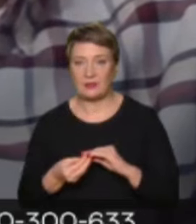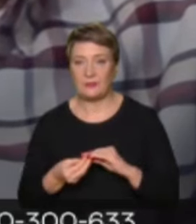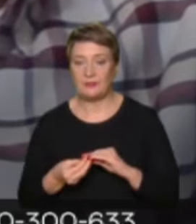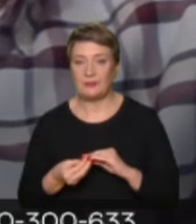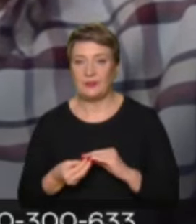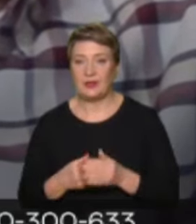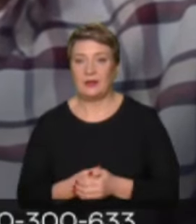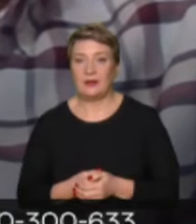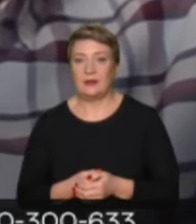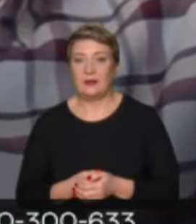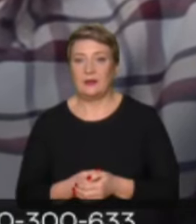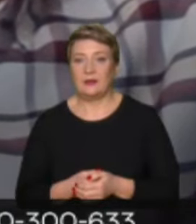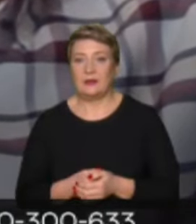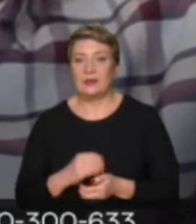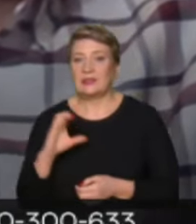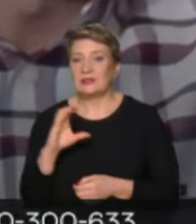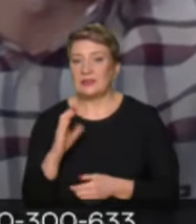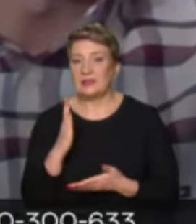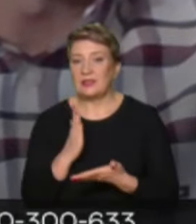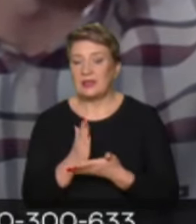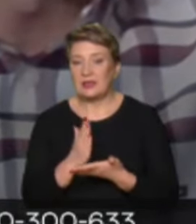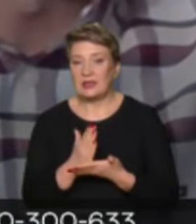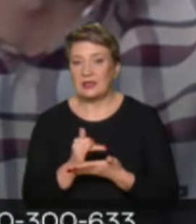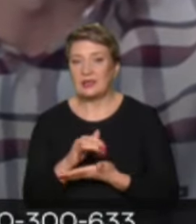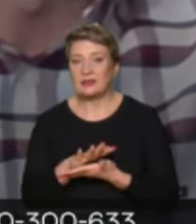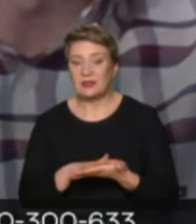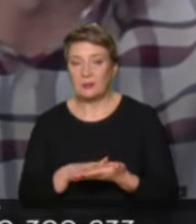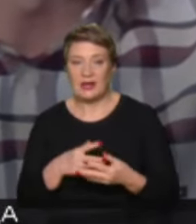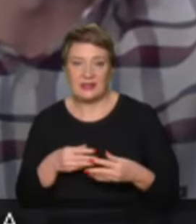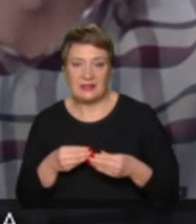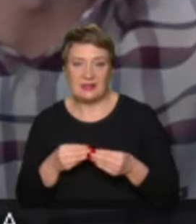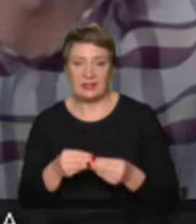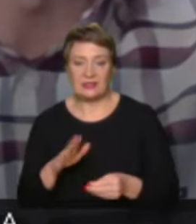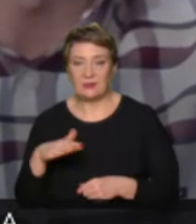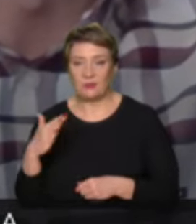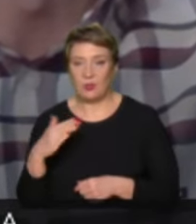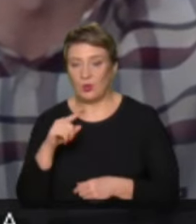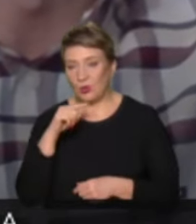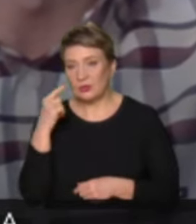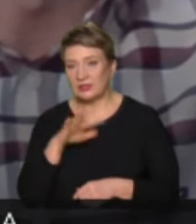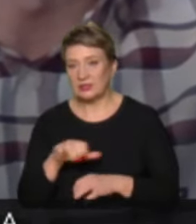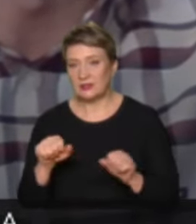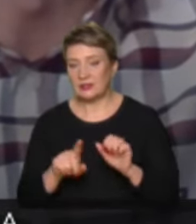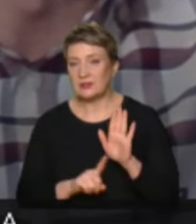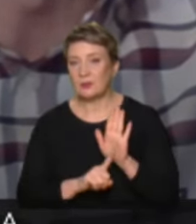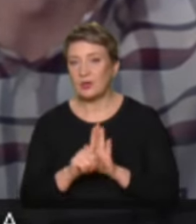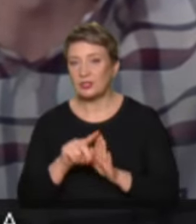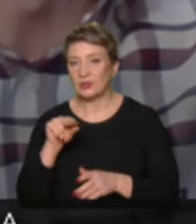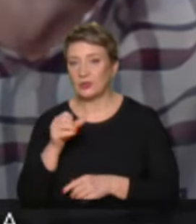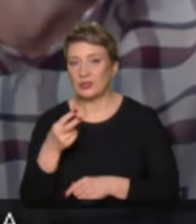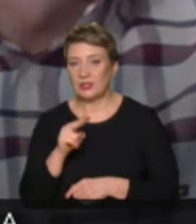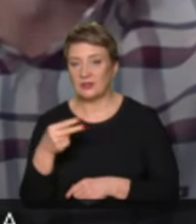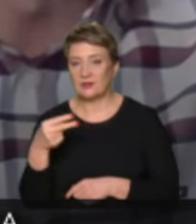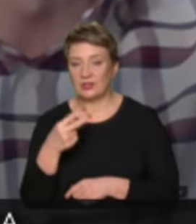Сіньківка, вона вже тримає тиск з боку російських окупантів з кінця травня, початку червня 2023 року.